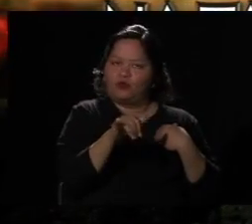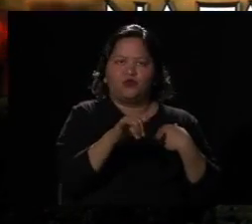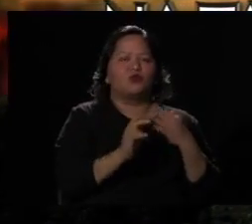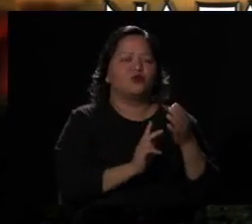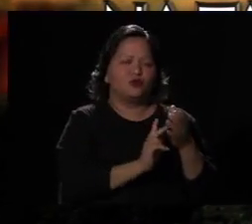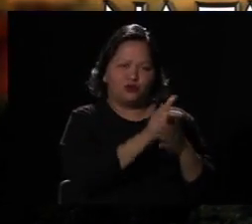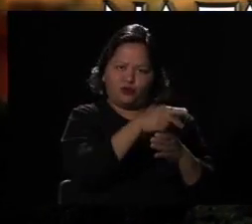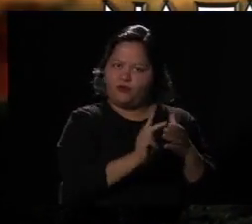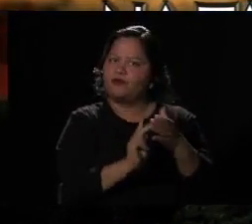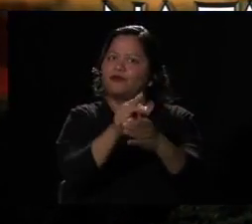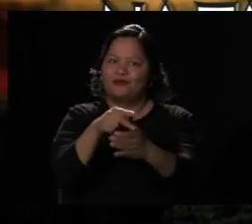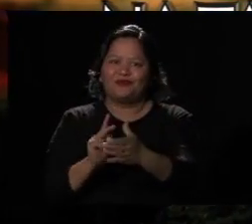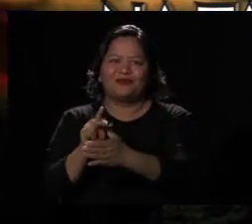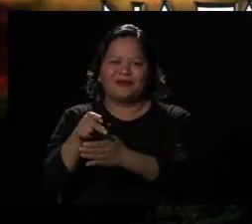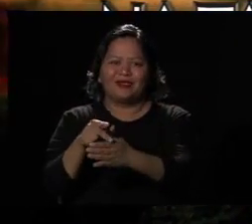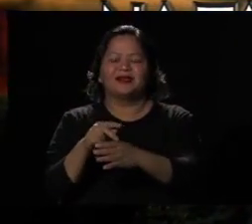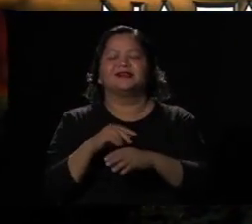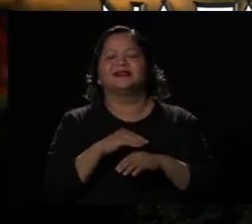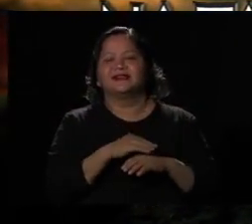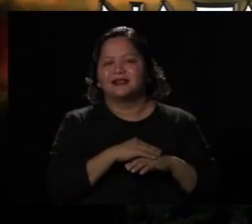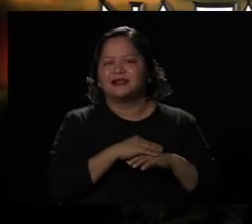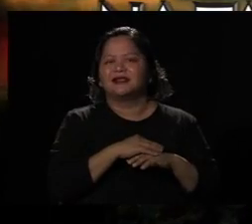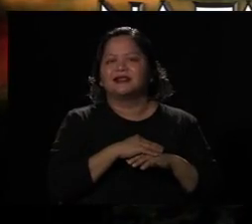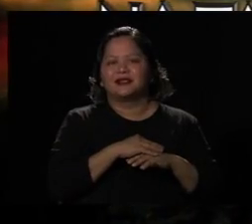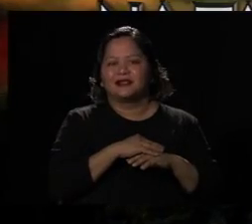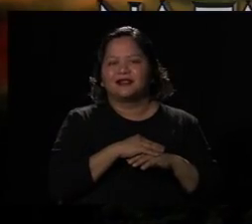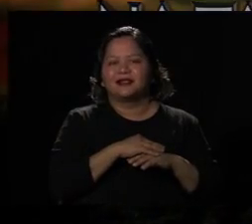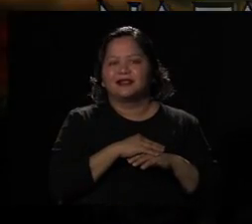Inanan itano.